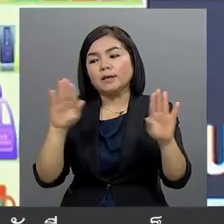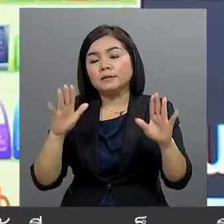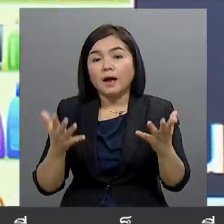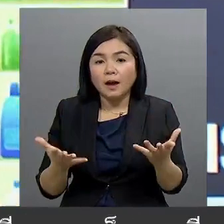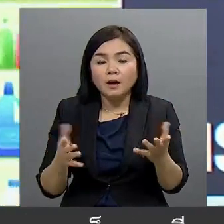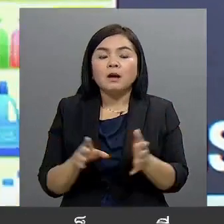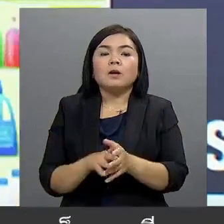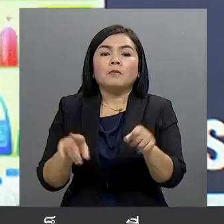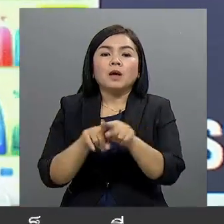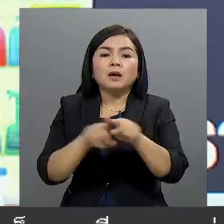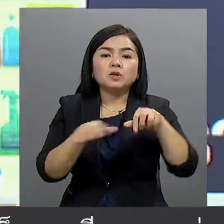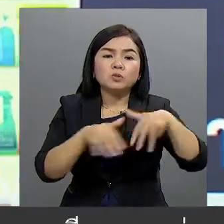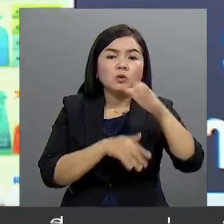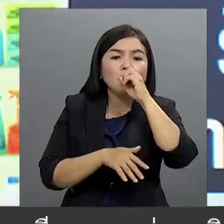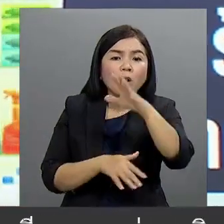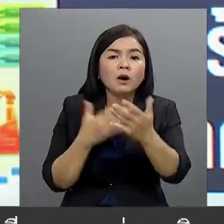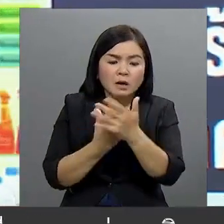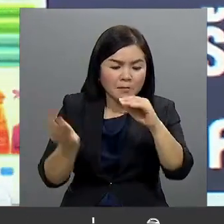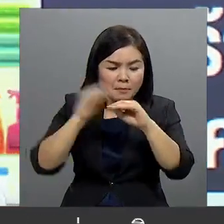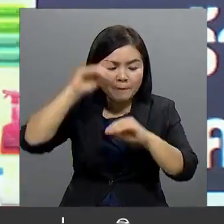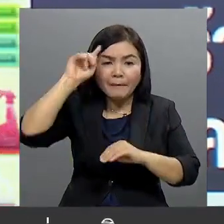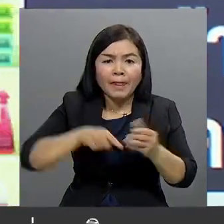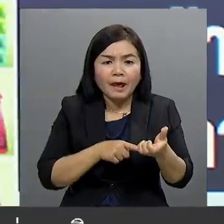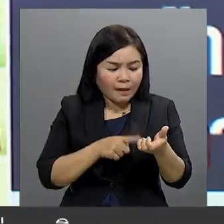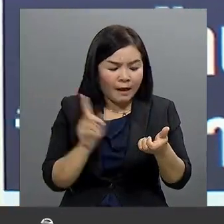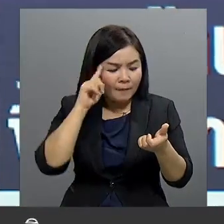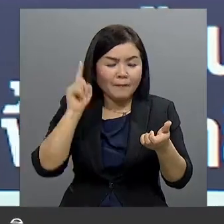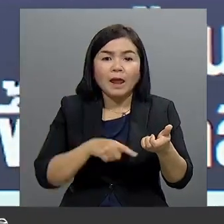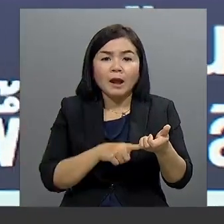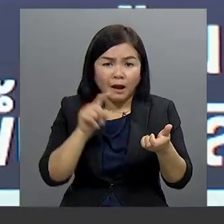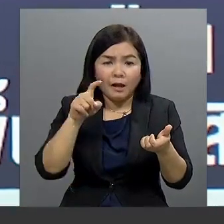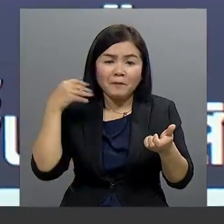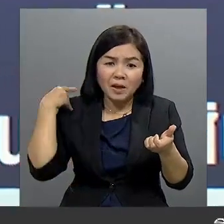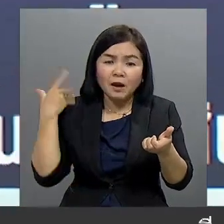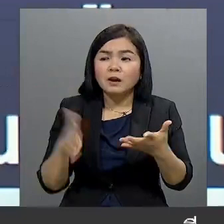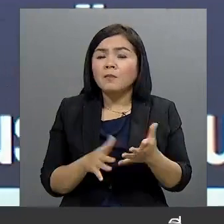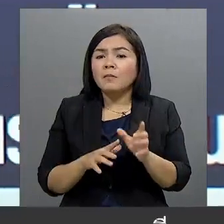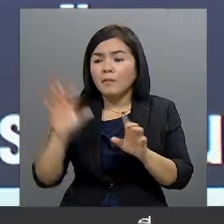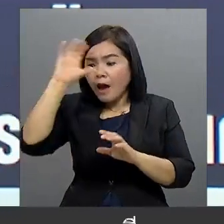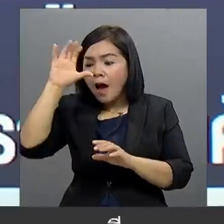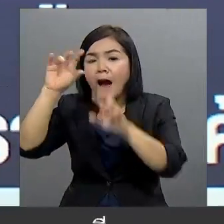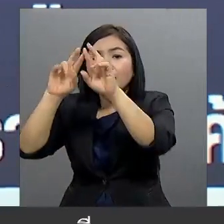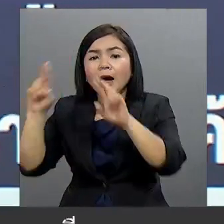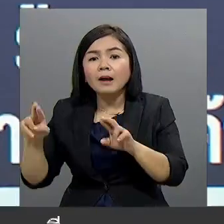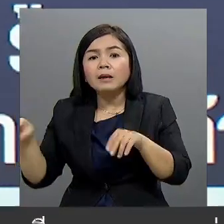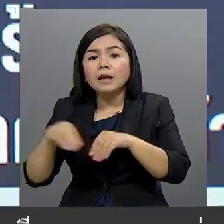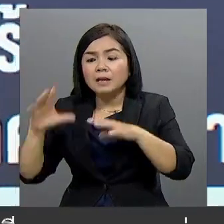อกว่าก็ยังเชิมเงินไม่เป็น evident que หรอหลายคนก็ไปหาร้านที่อยู่ในย่านของที่พัคง